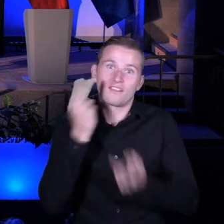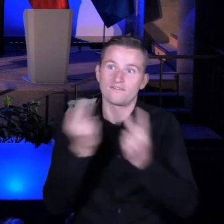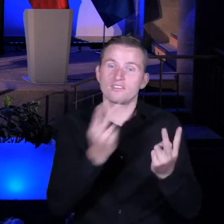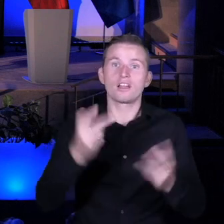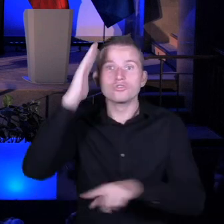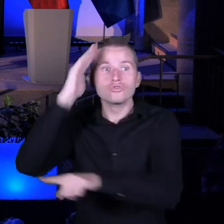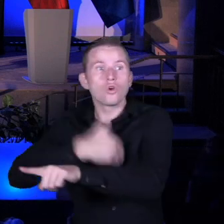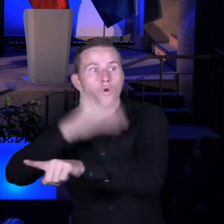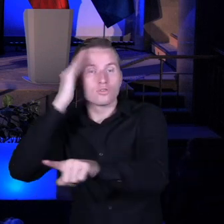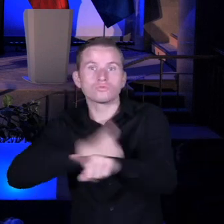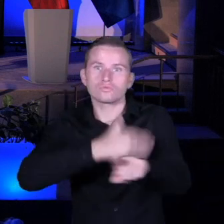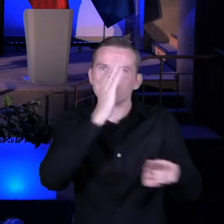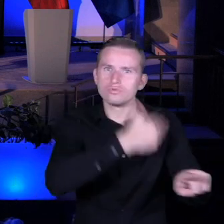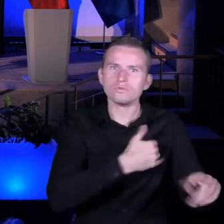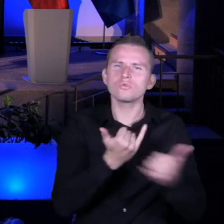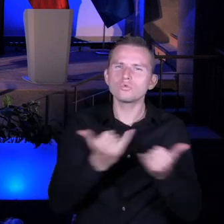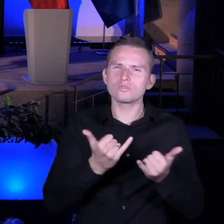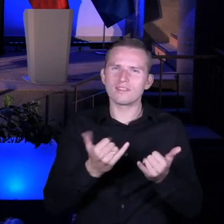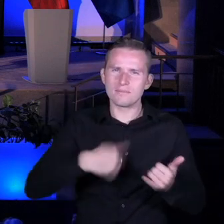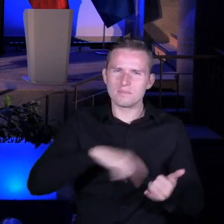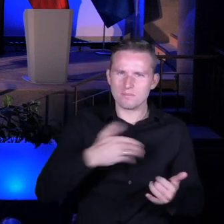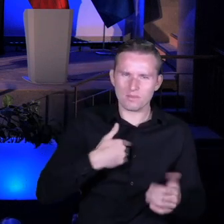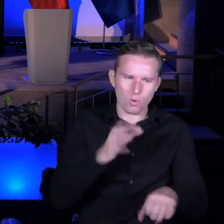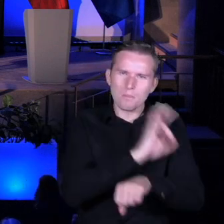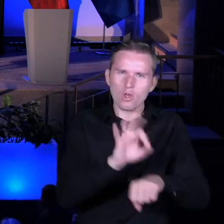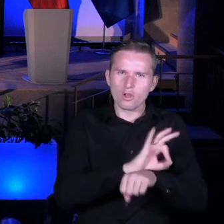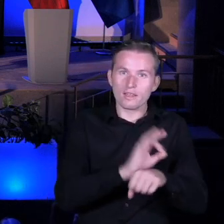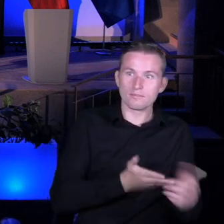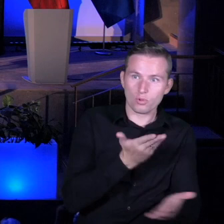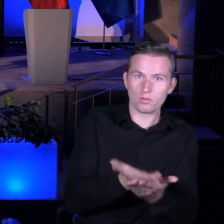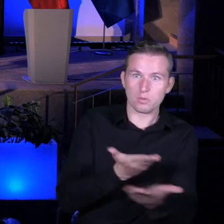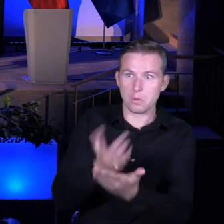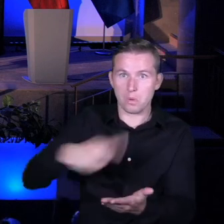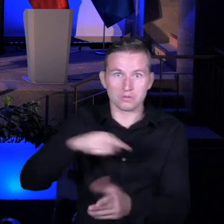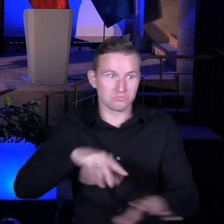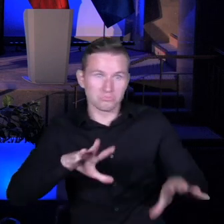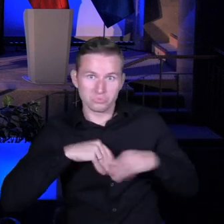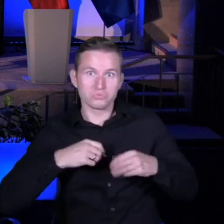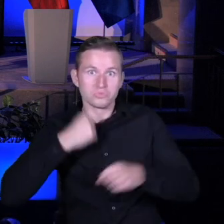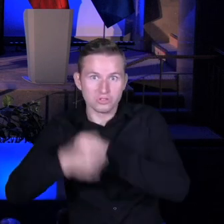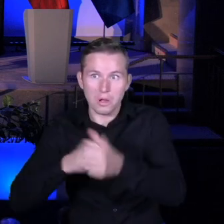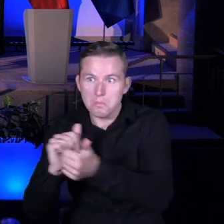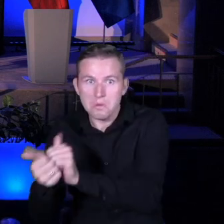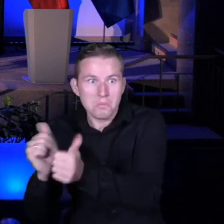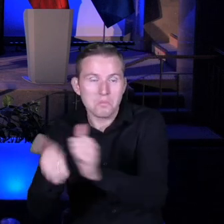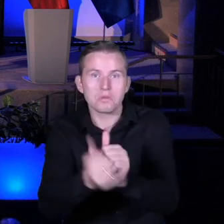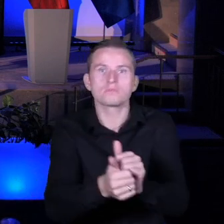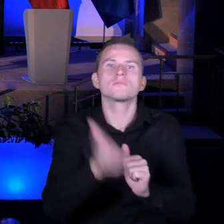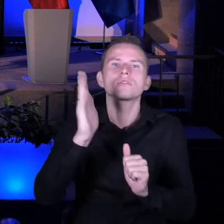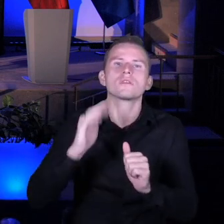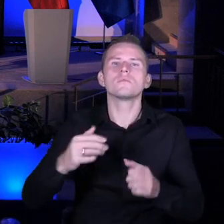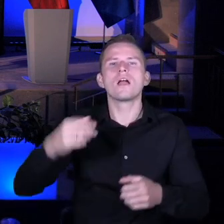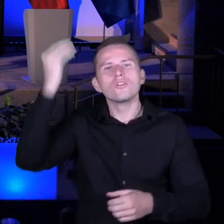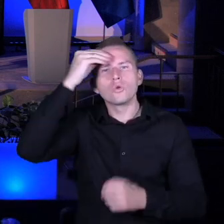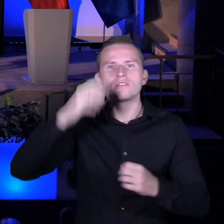w taki systematyczny sposób te praktyki, które proponowaliśmy w projekcie, lepiej sobie radziły w edukacji zdalnej. To była informacja zwrotna, którą